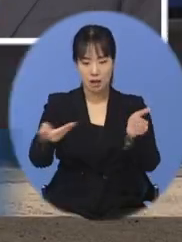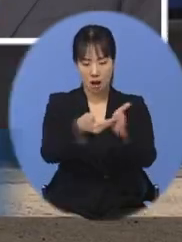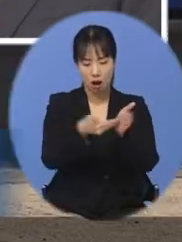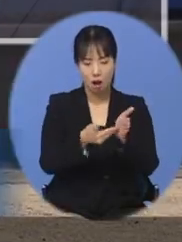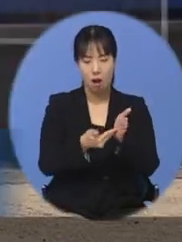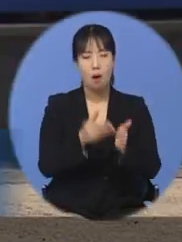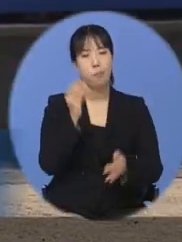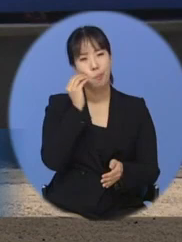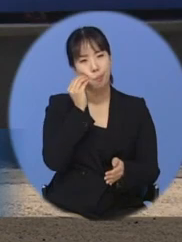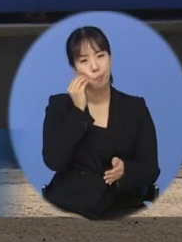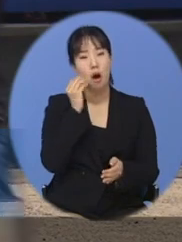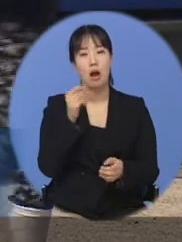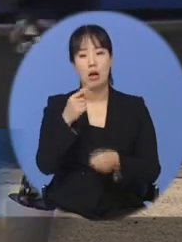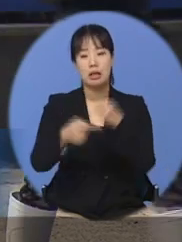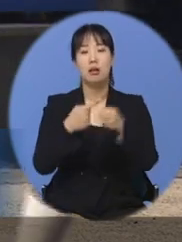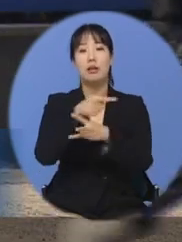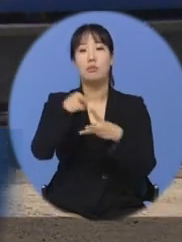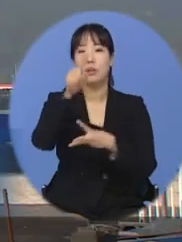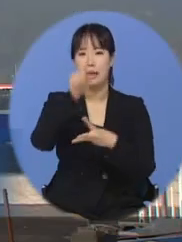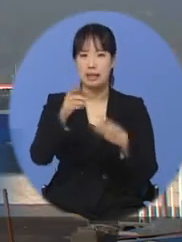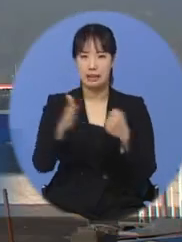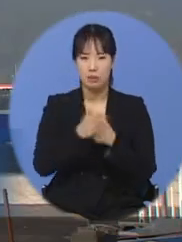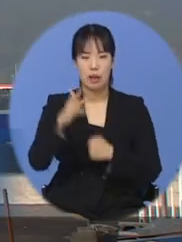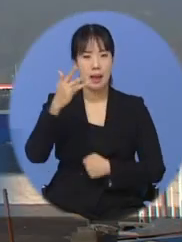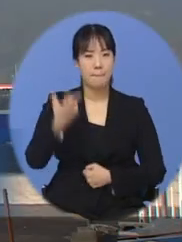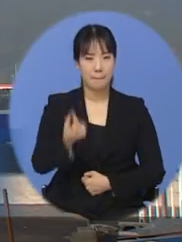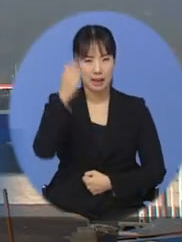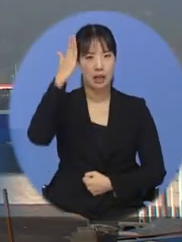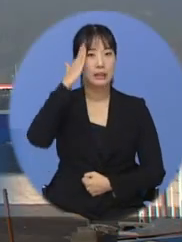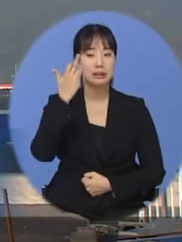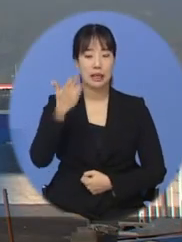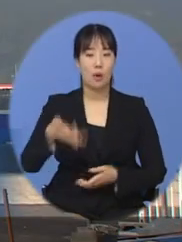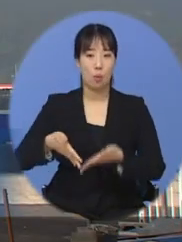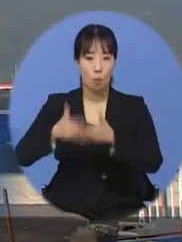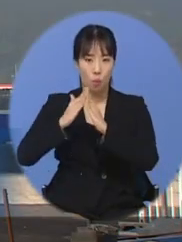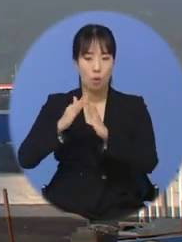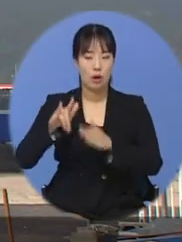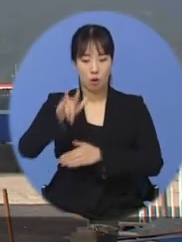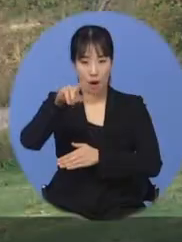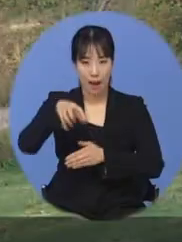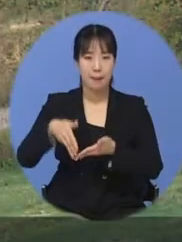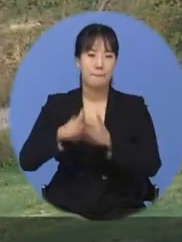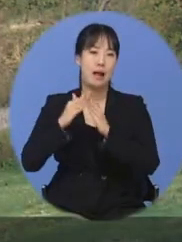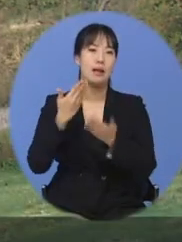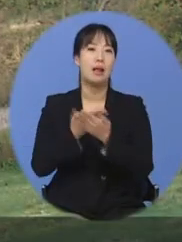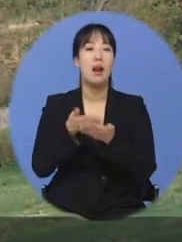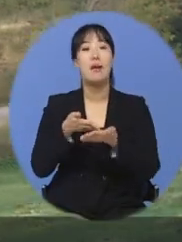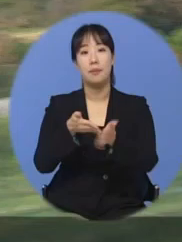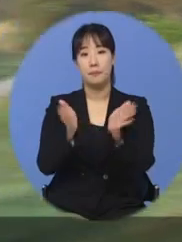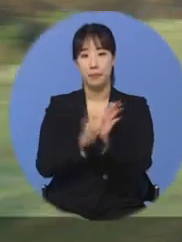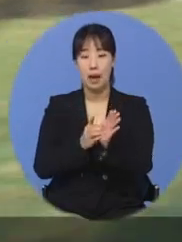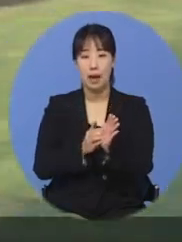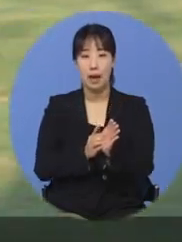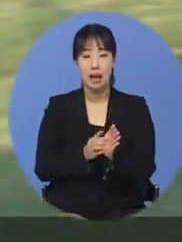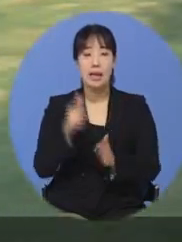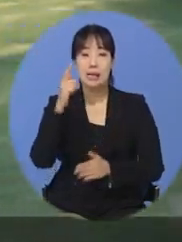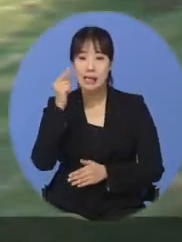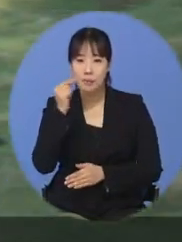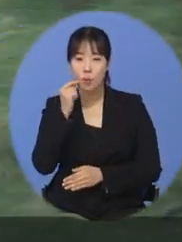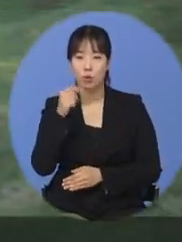해당이 된다며 흑산공항의 건설을 촉구했습니다. 서 의원은 또 일본의 경우 섬 지역에 105개 공항이